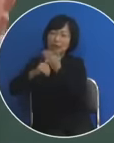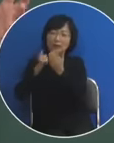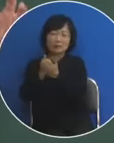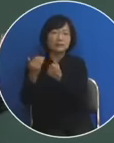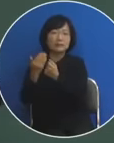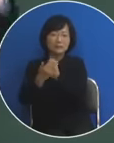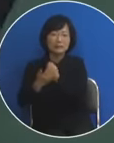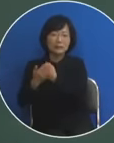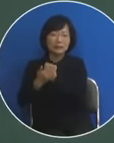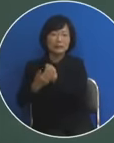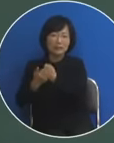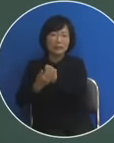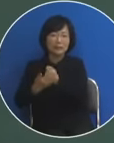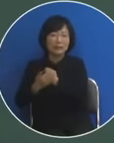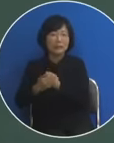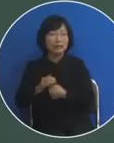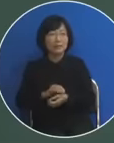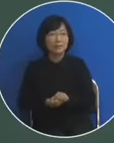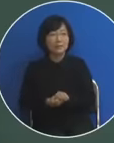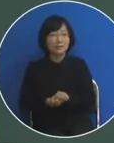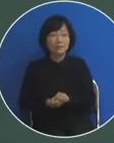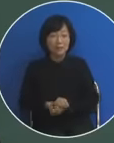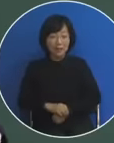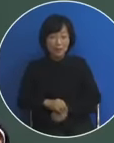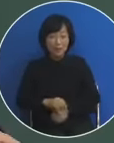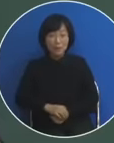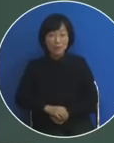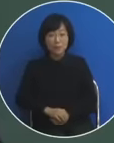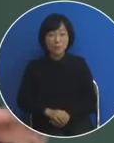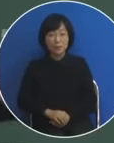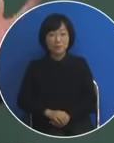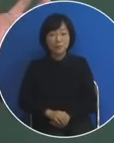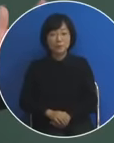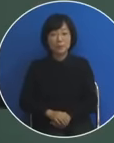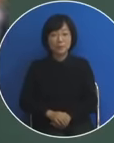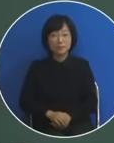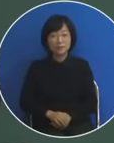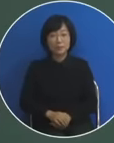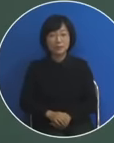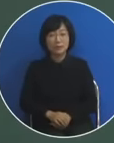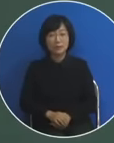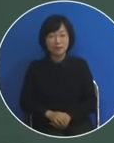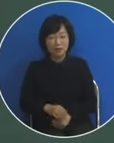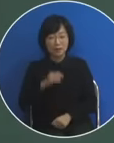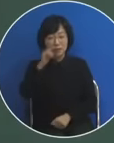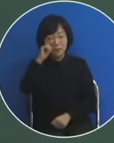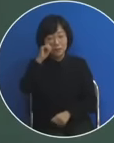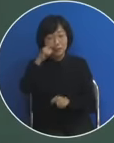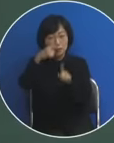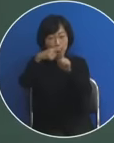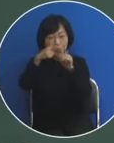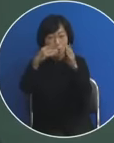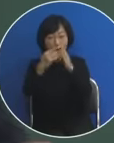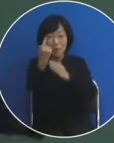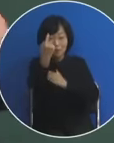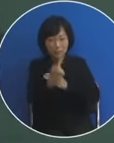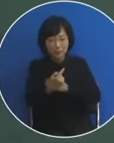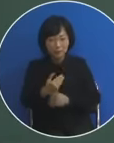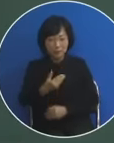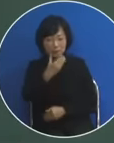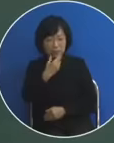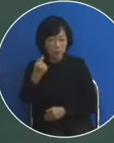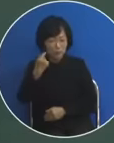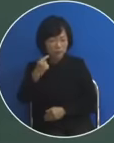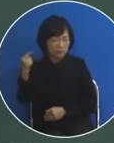우리 교회와 어느 길은 복음 강조하니까 강조한다 싶지요. 그 영향이 얼마나 크다는 걸 알아야 돼요. That at least coming into this church, we